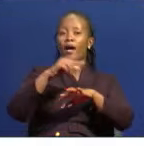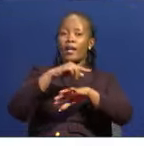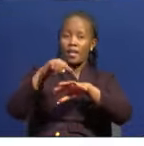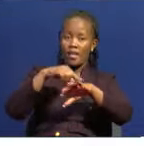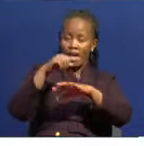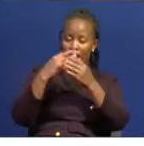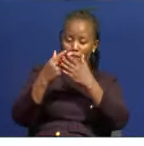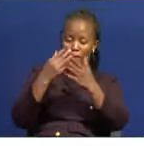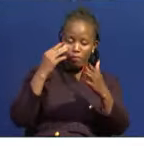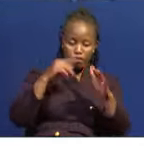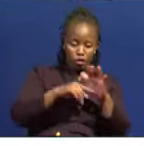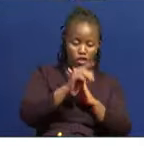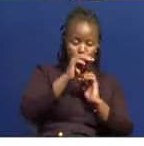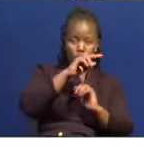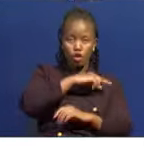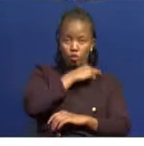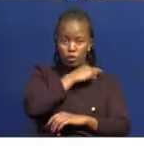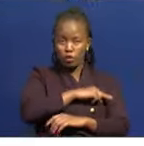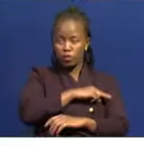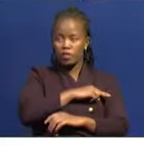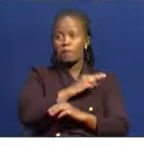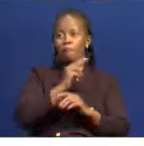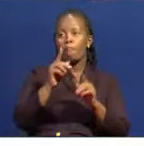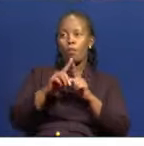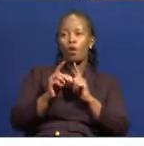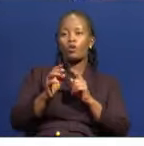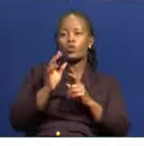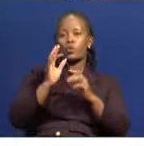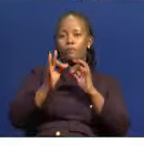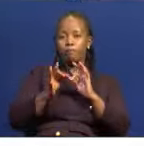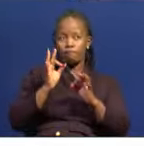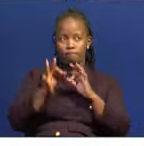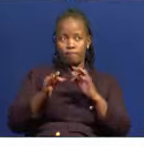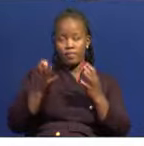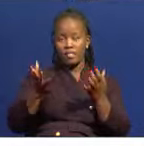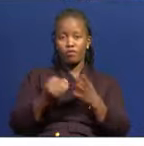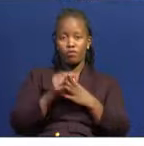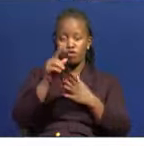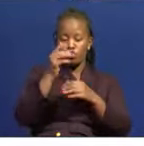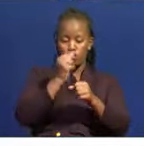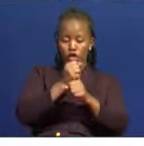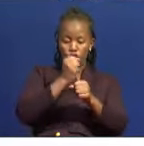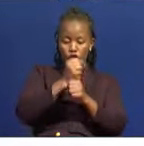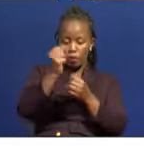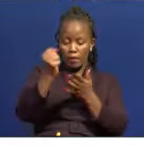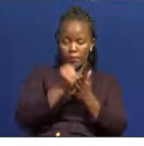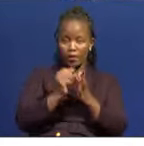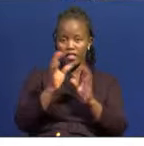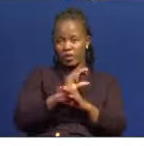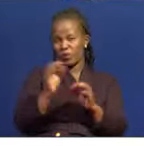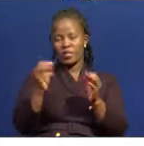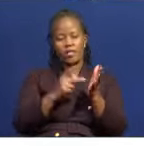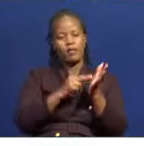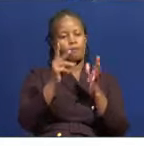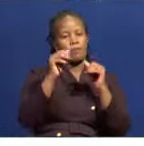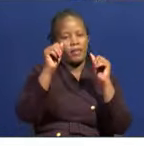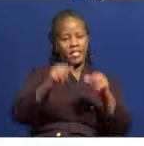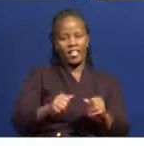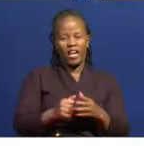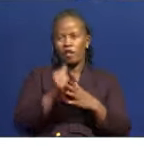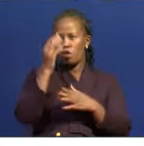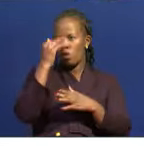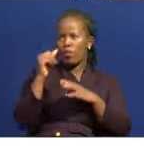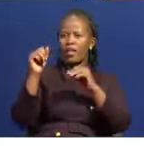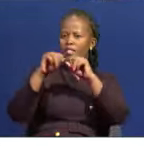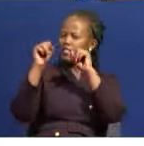hospital. And they need to, if you are in, you're not employed, and you make your payments, because the system will tell you